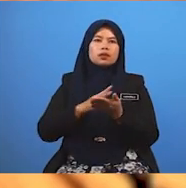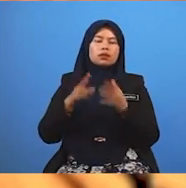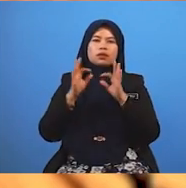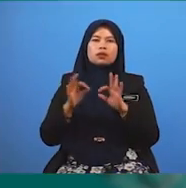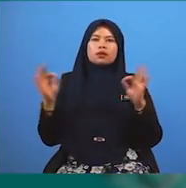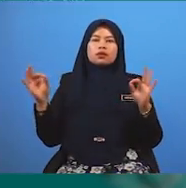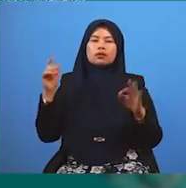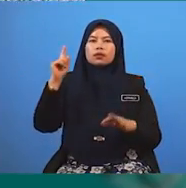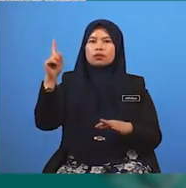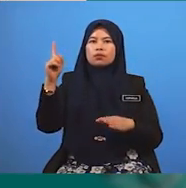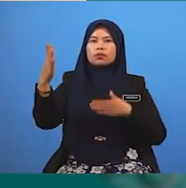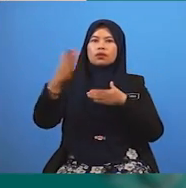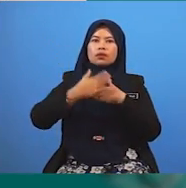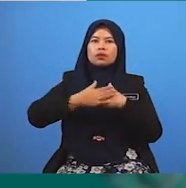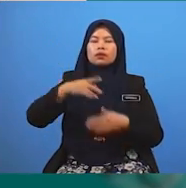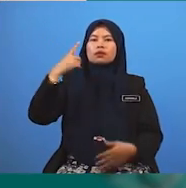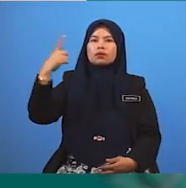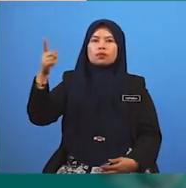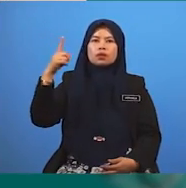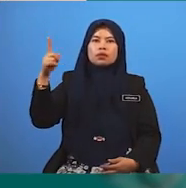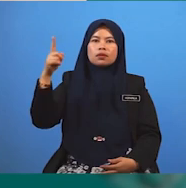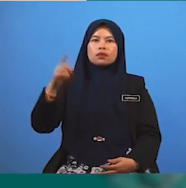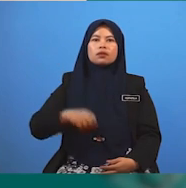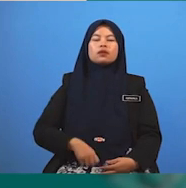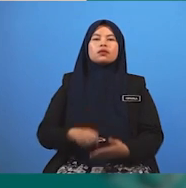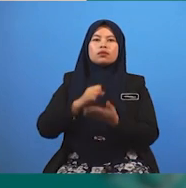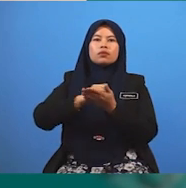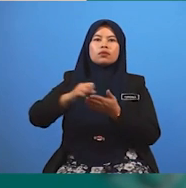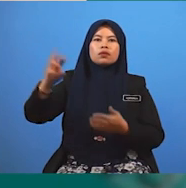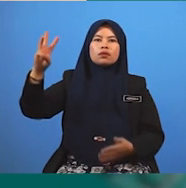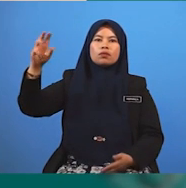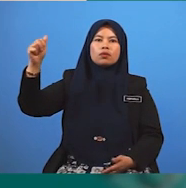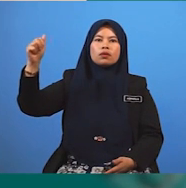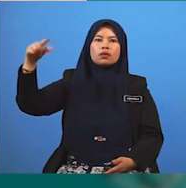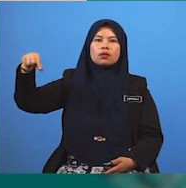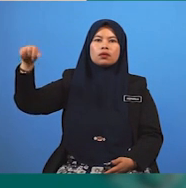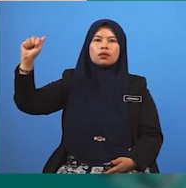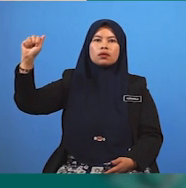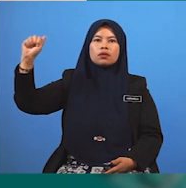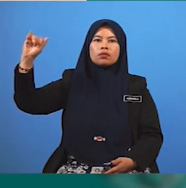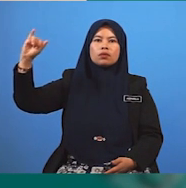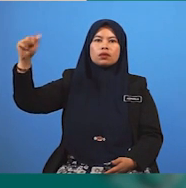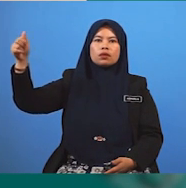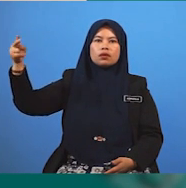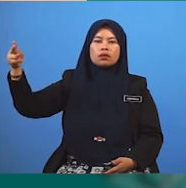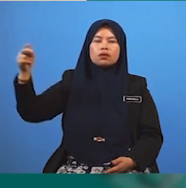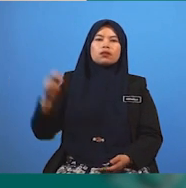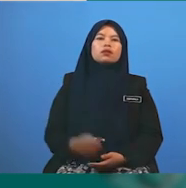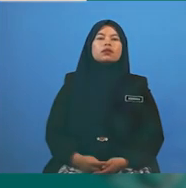11 surah Al-Waqi'ah ini. A'udzu billahi minasy syaithanir